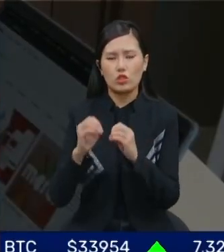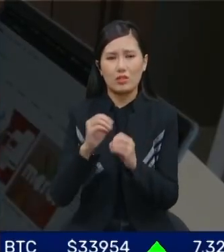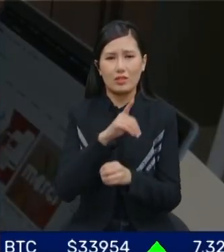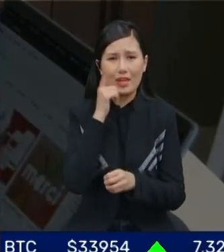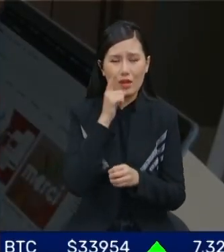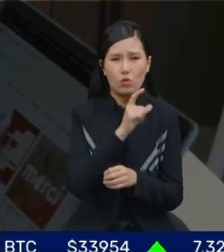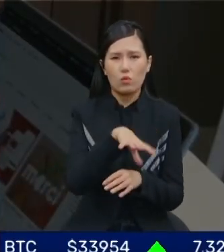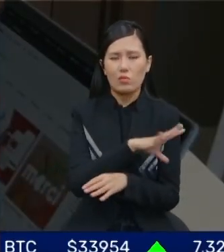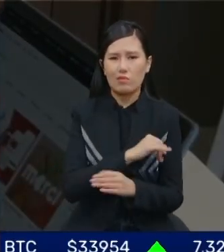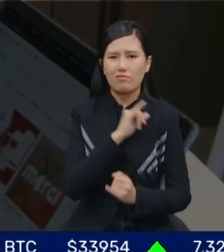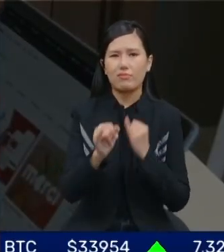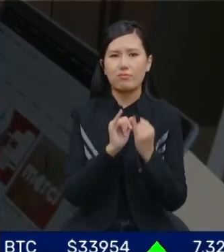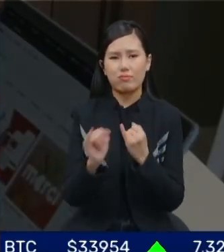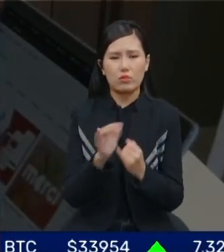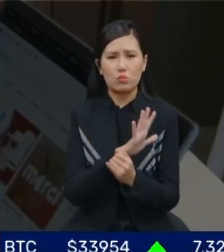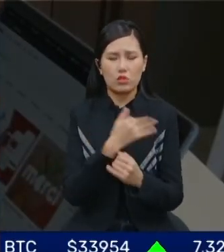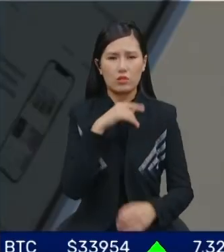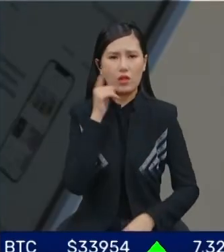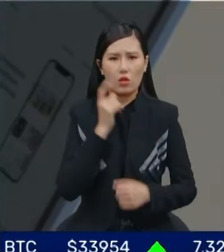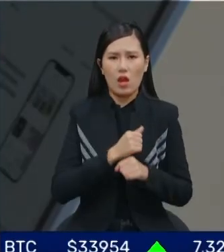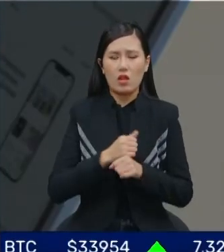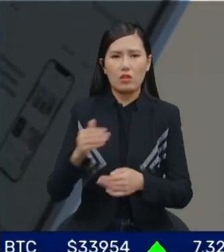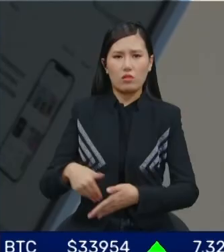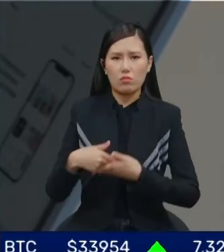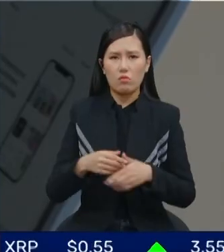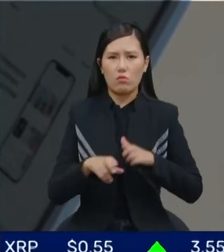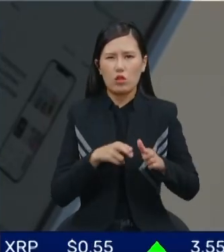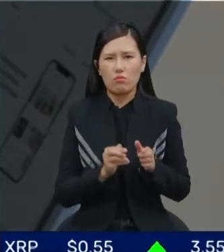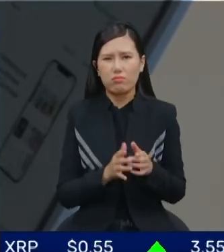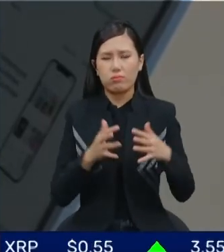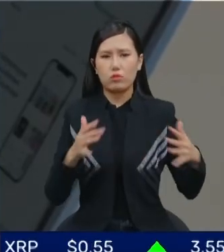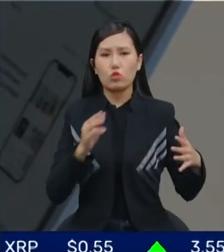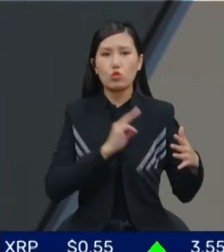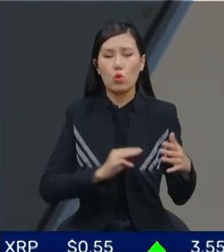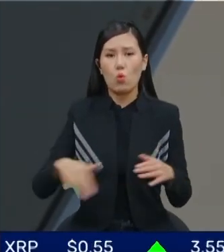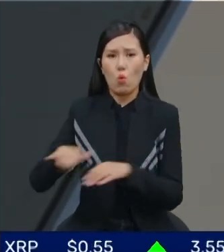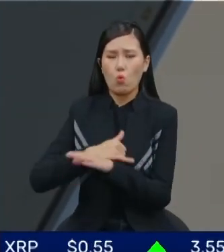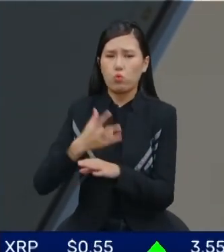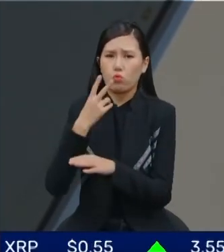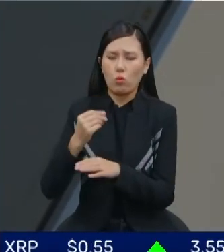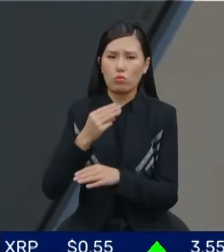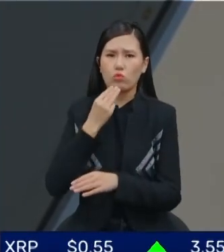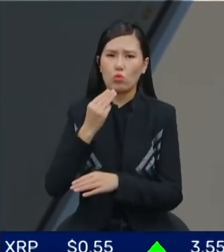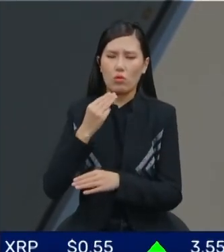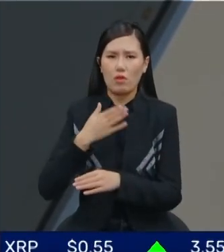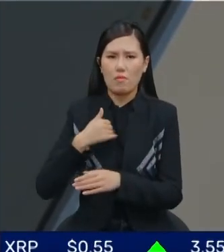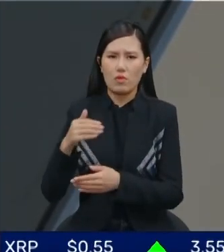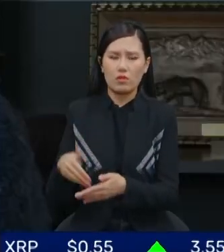За гэтэл залуучуудад тэдний хөдөлмөр эрхлэлтийг дэмжих, бизнесийг нь өргөжүүлэх зэрэгт төрөөс үзүүлэх бодит дэмжлэг шаардлагатай байгааг